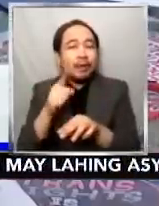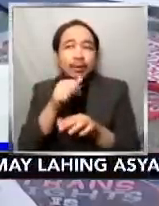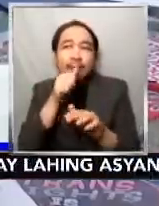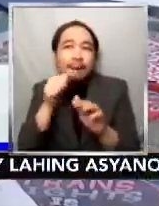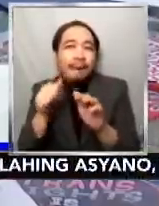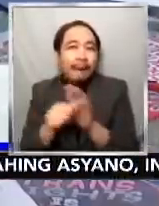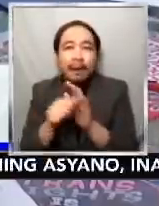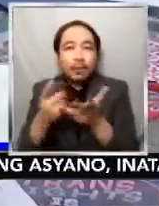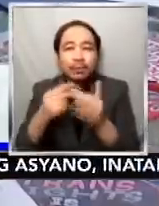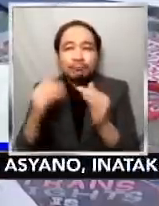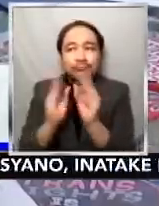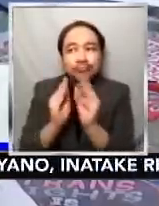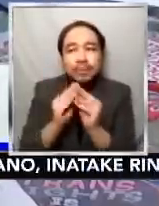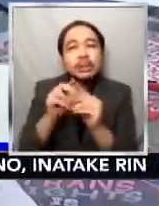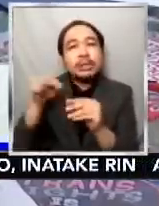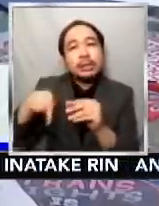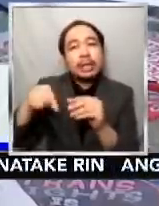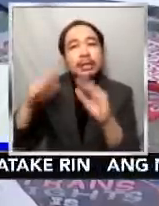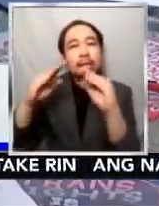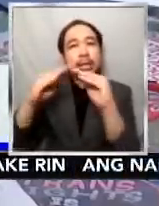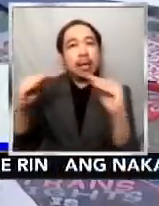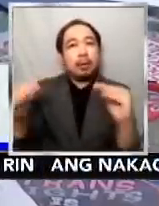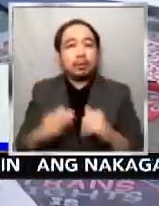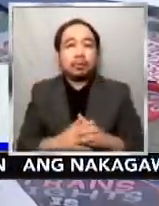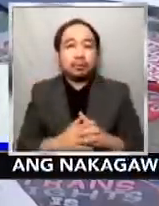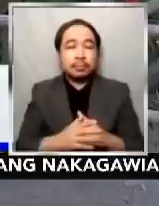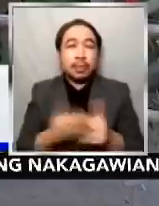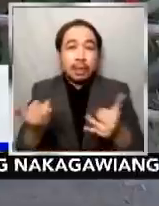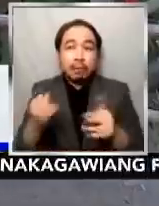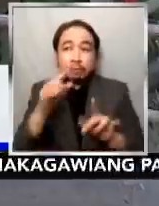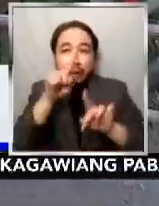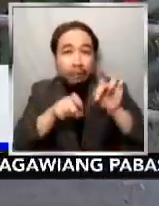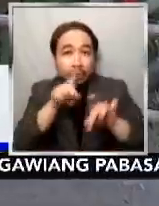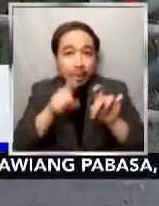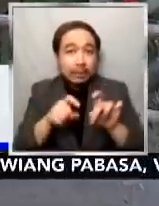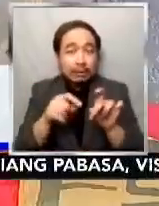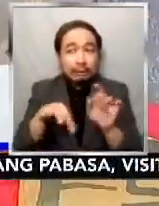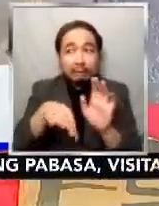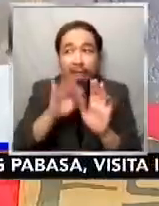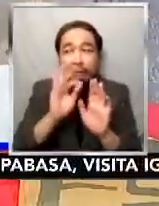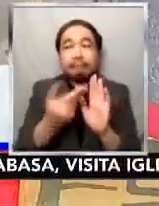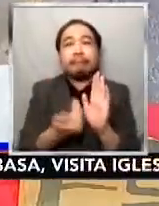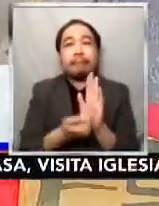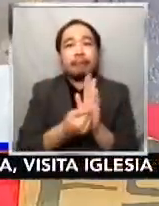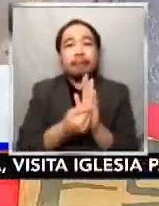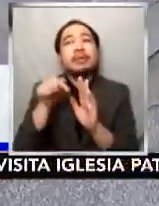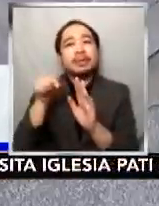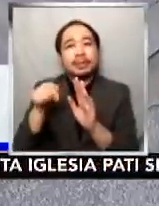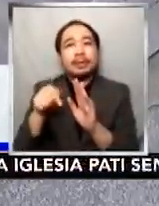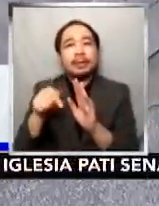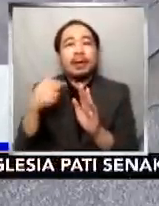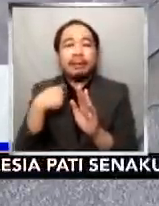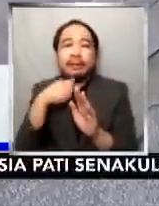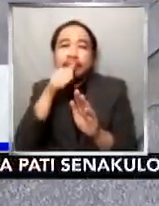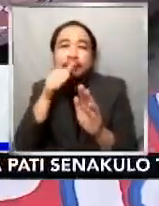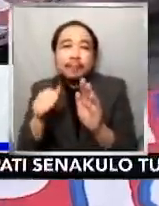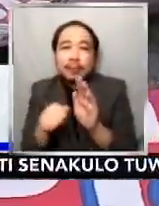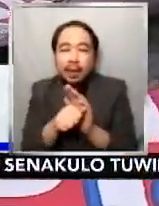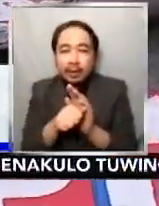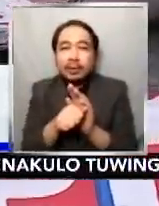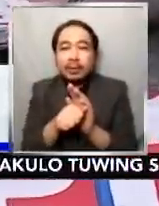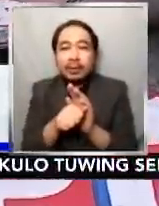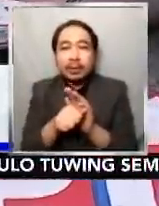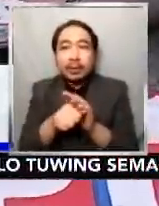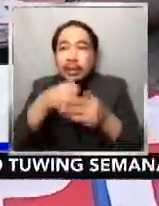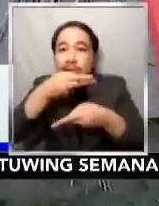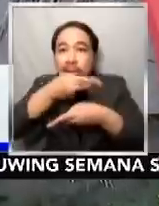natin verify po at na validate na dito po nga nila tinatago at dito po makikita nyo sa mga